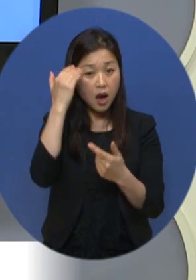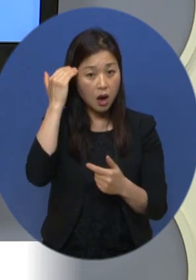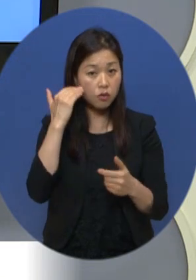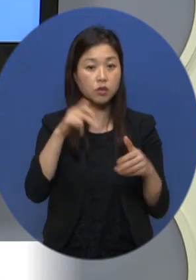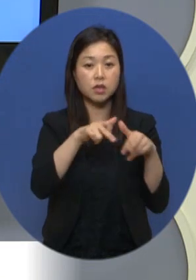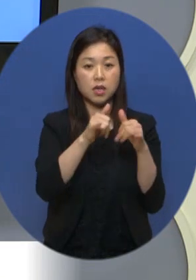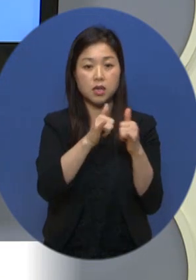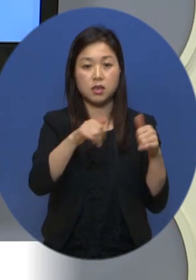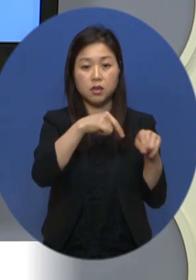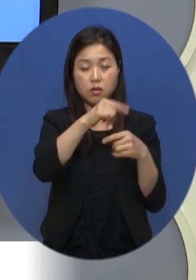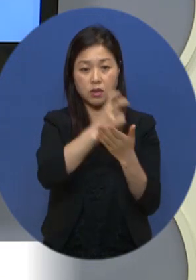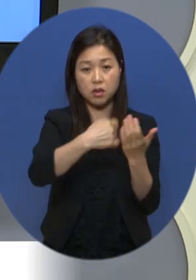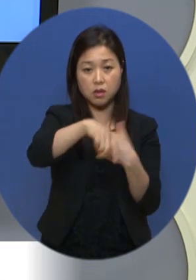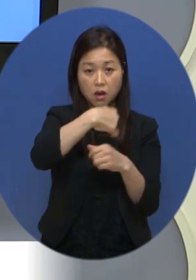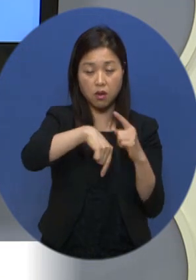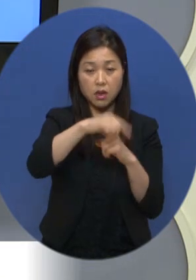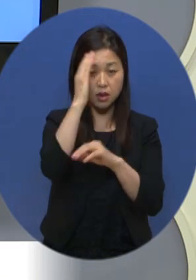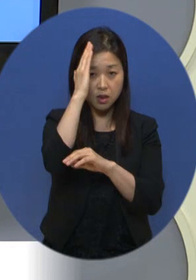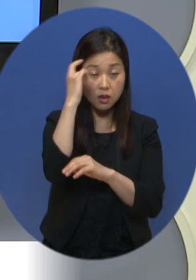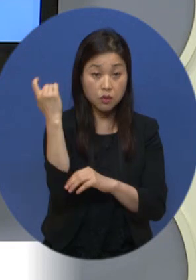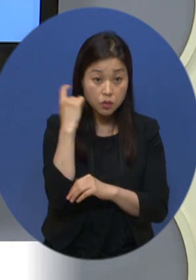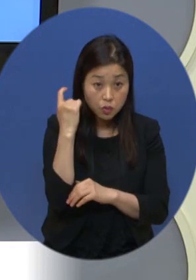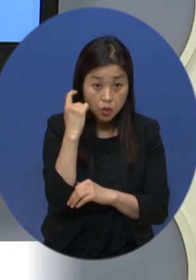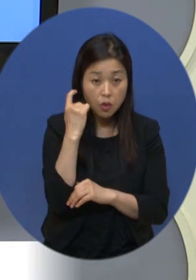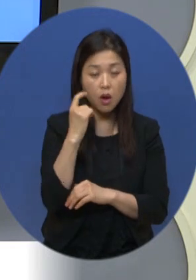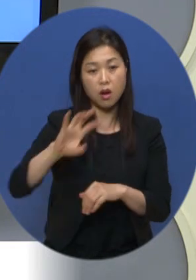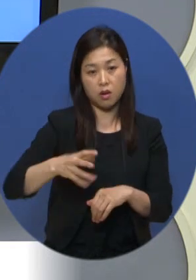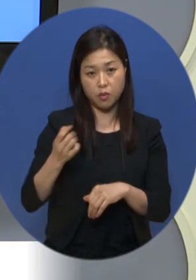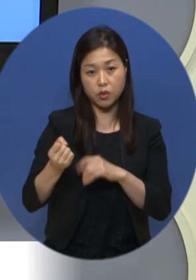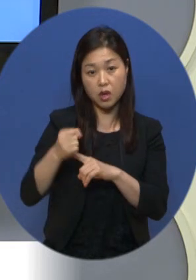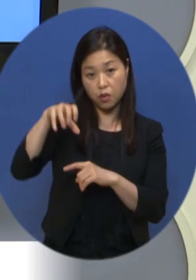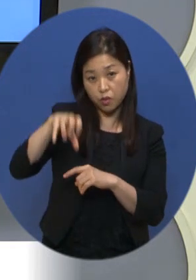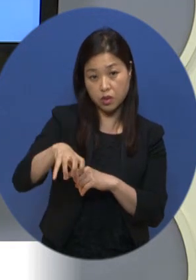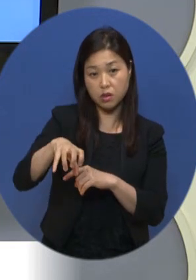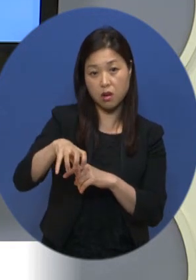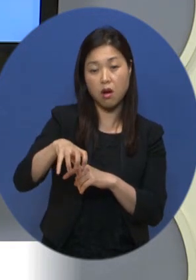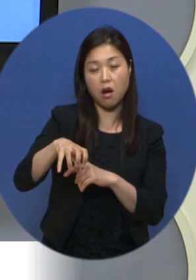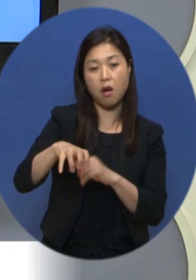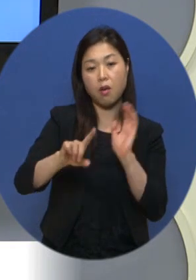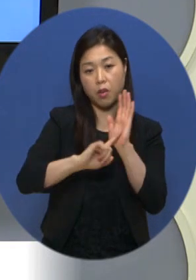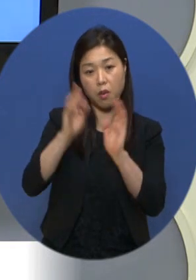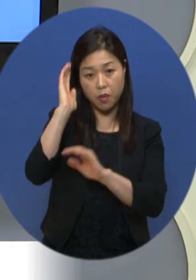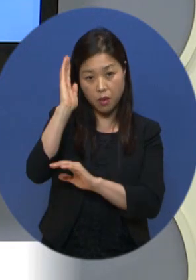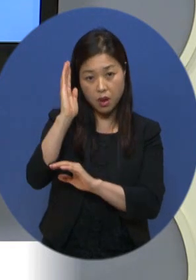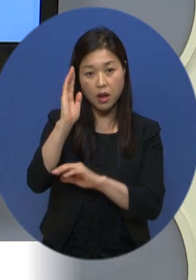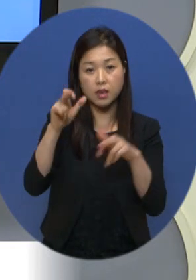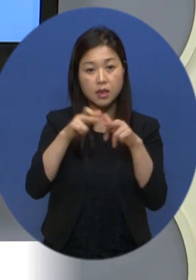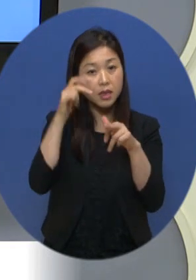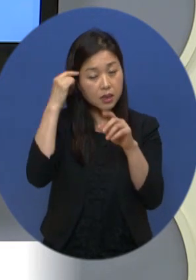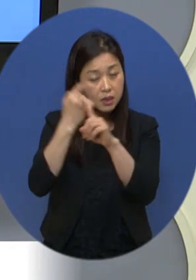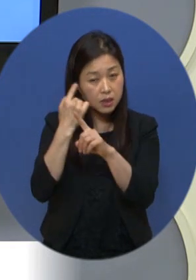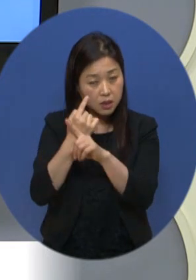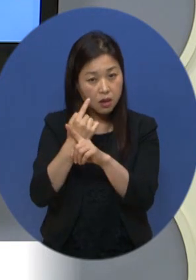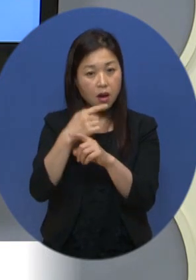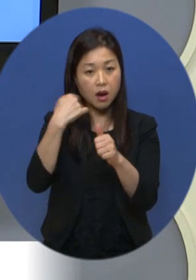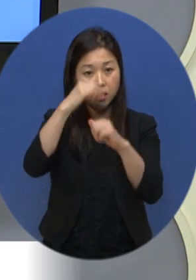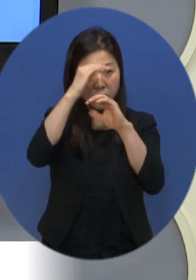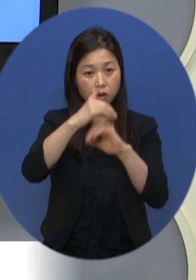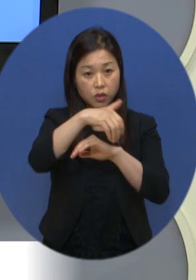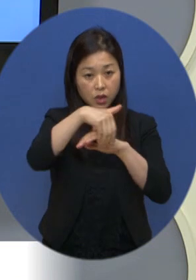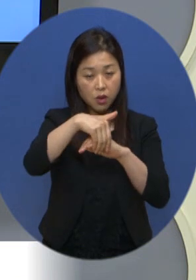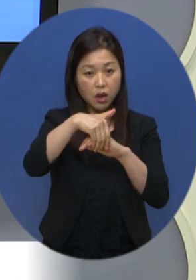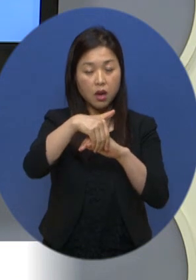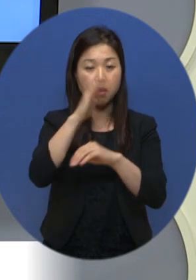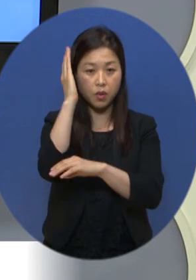정책 동향 등에 대한 강의를 듣고 1보 디아 현지에서 사용할 장애인식개선 강의안을 기획하고 시 원하는 시간을